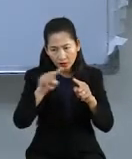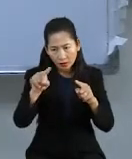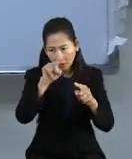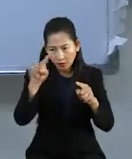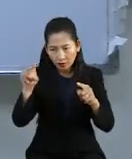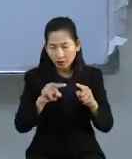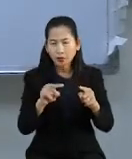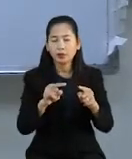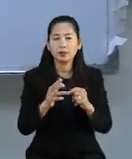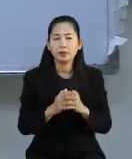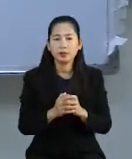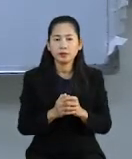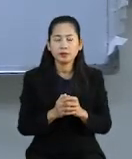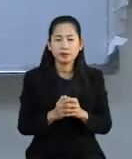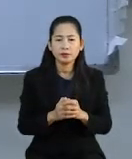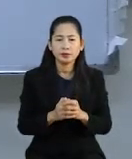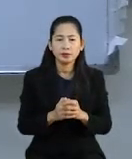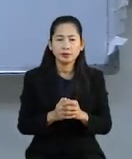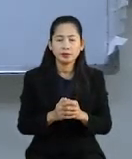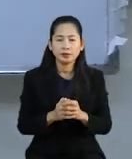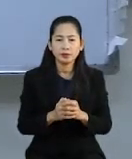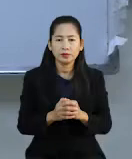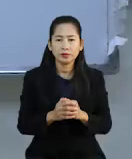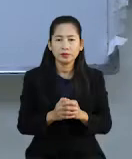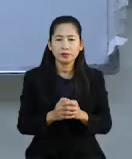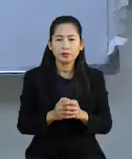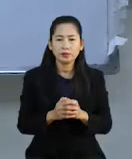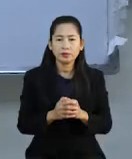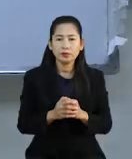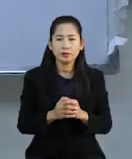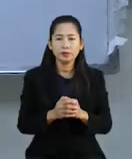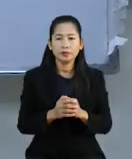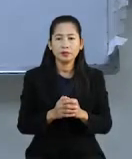bà nước bài tư khẳng nà. Chà.